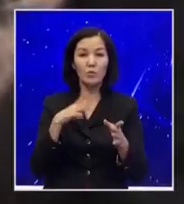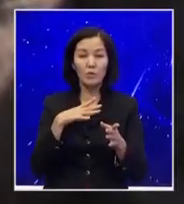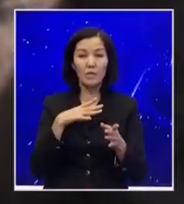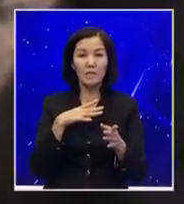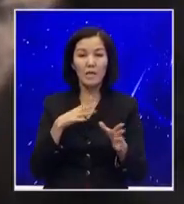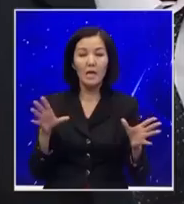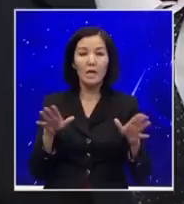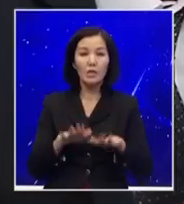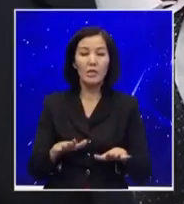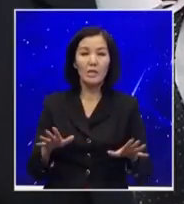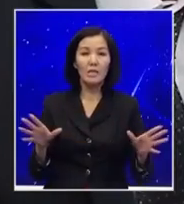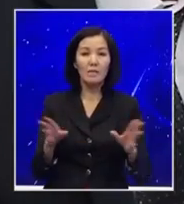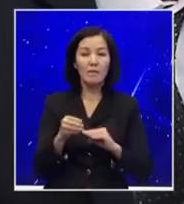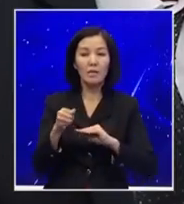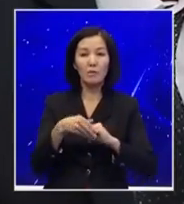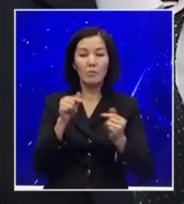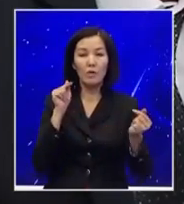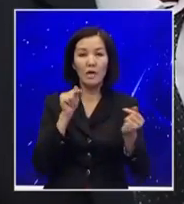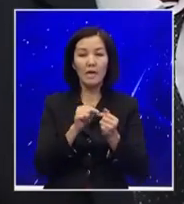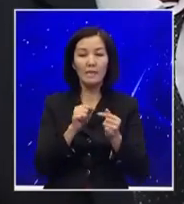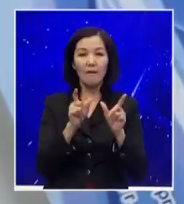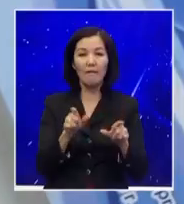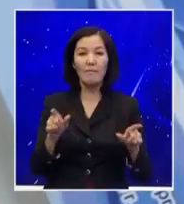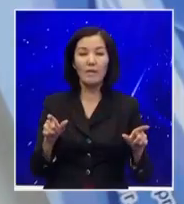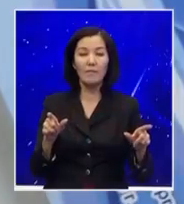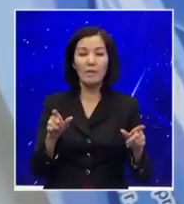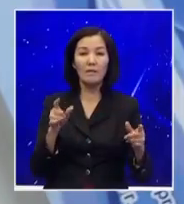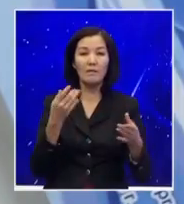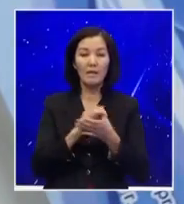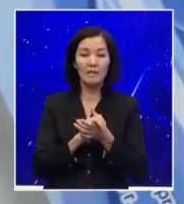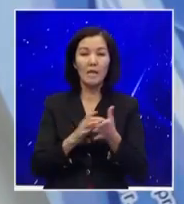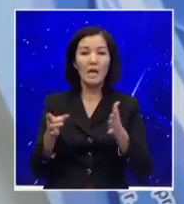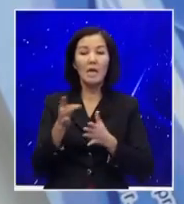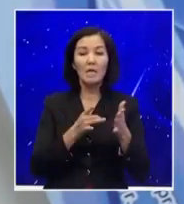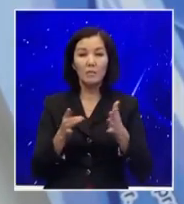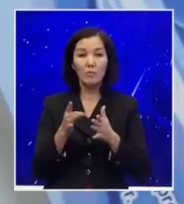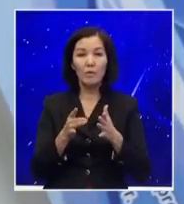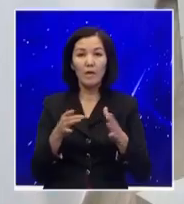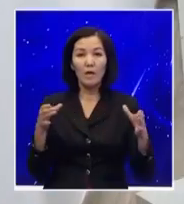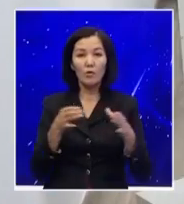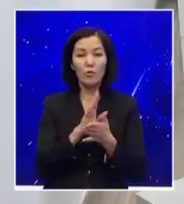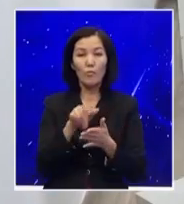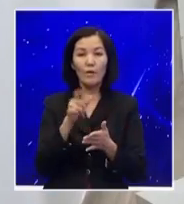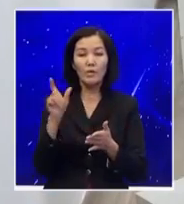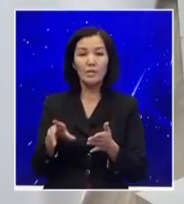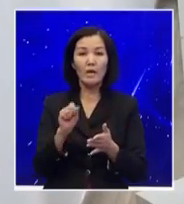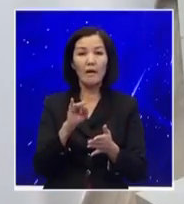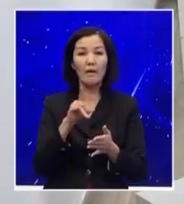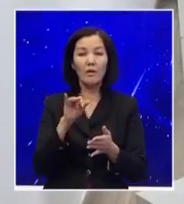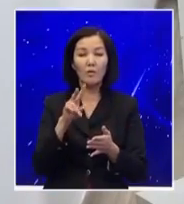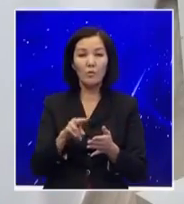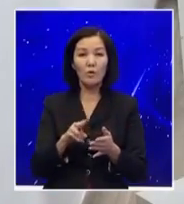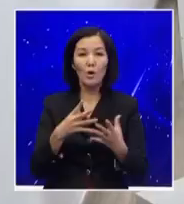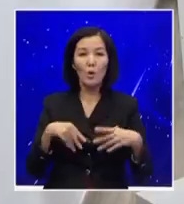Жергілікті сыбайлас жемқорлыққа қарсы күрес тобының мүшелерімен танысты. Республикалық арнайы мониторинг топ басшысы Айгүл Салавиева